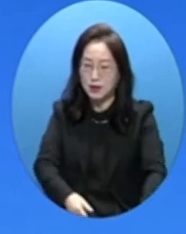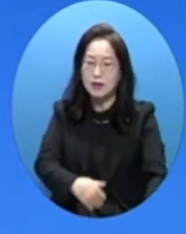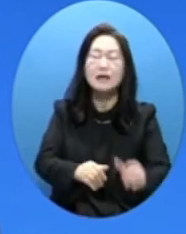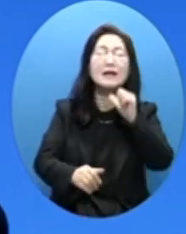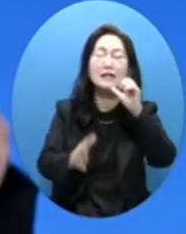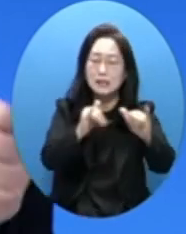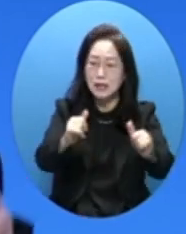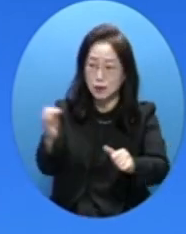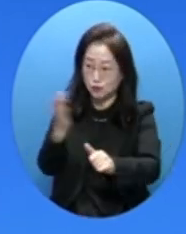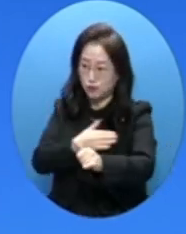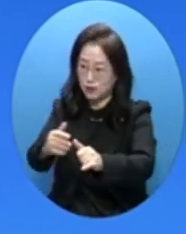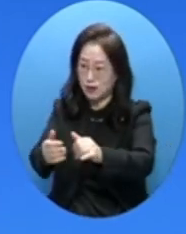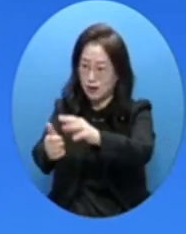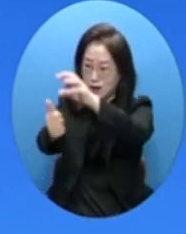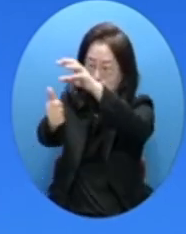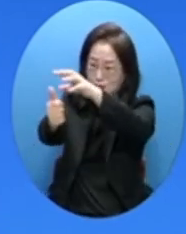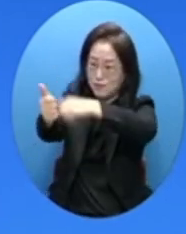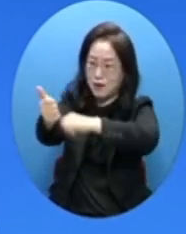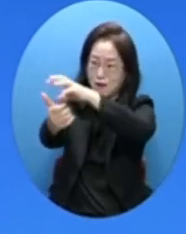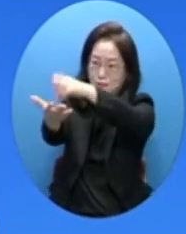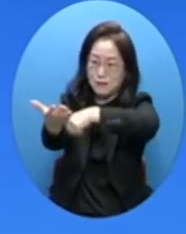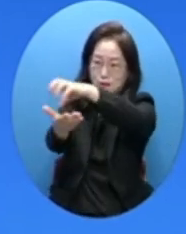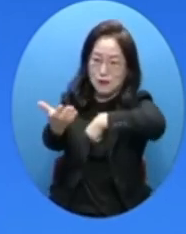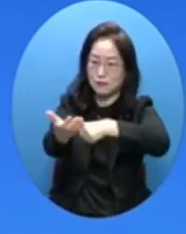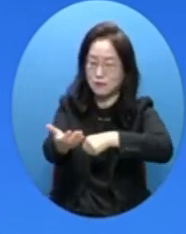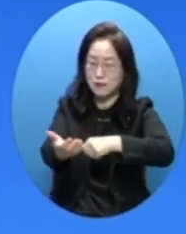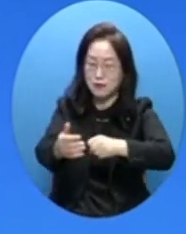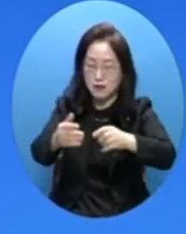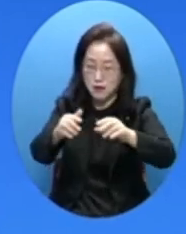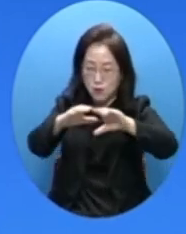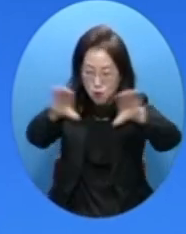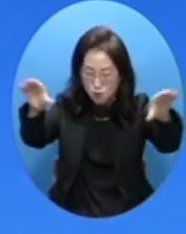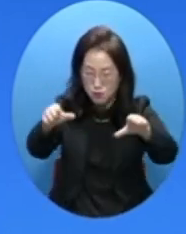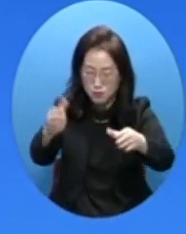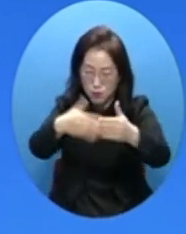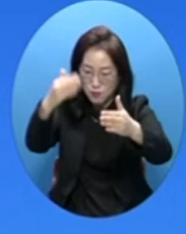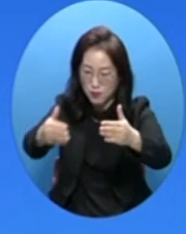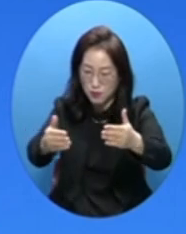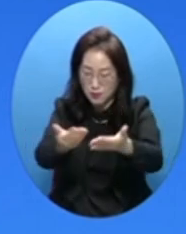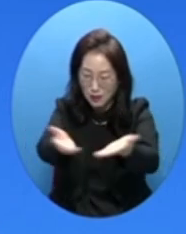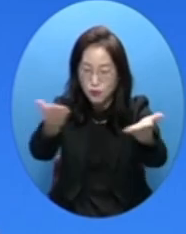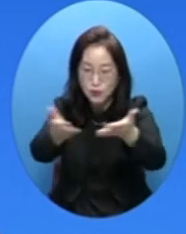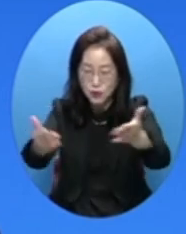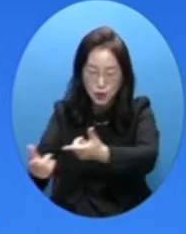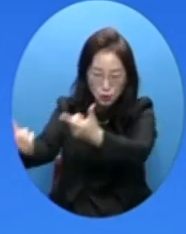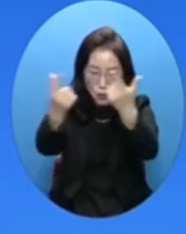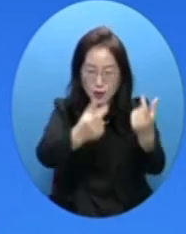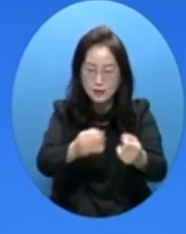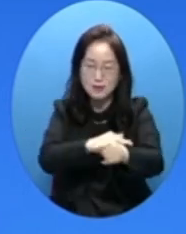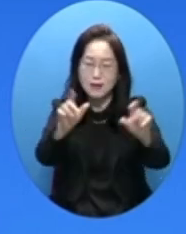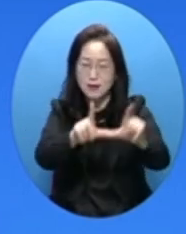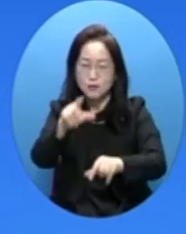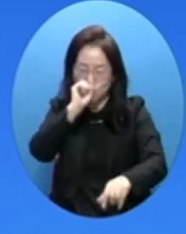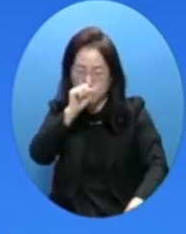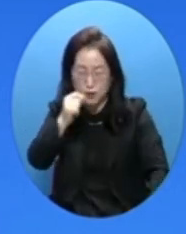모두에 공평하게 나누어 갖자. 그래서 우리 모두가 잘 사는 나라를 만든 자, 그것이 공산주의입니다. 그래서